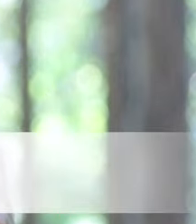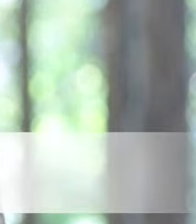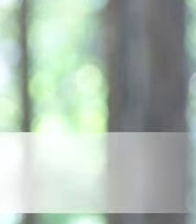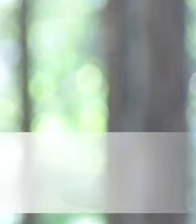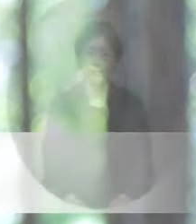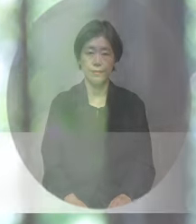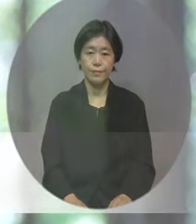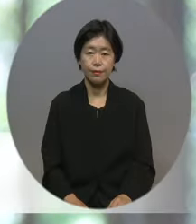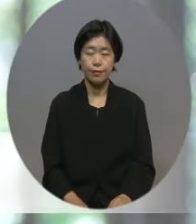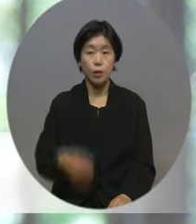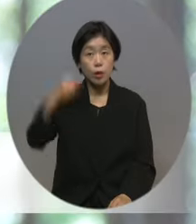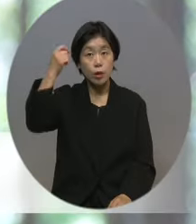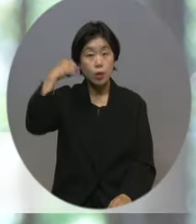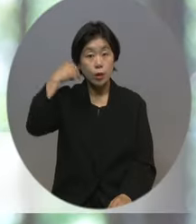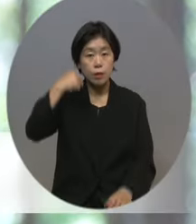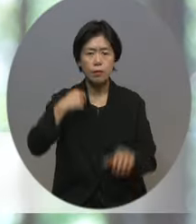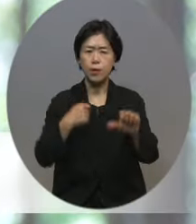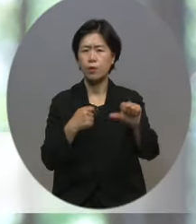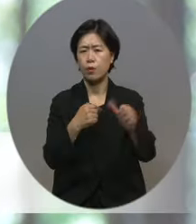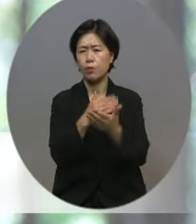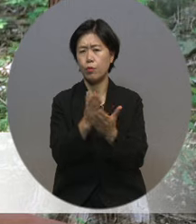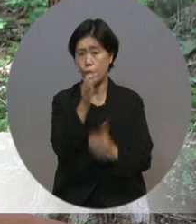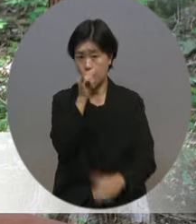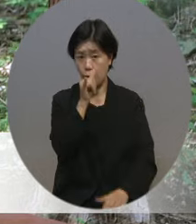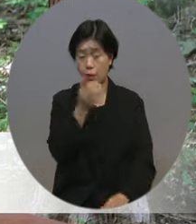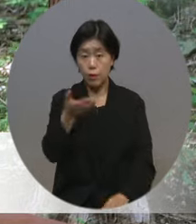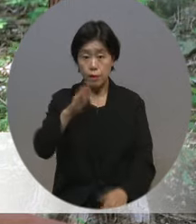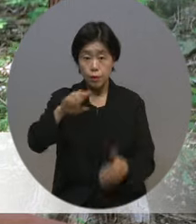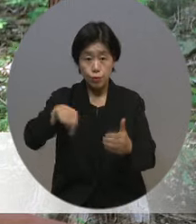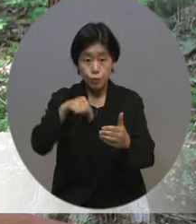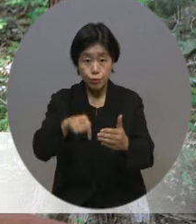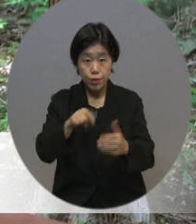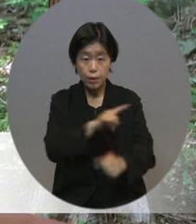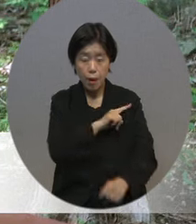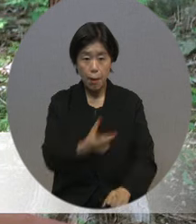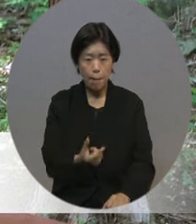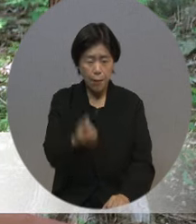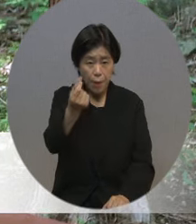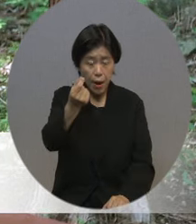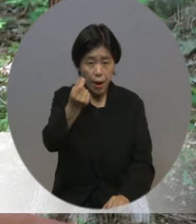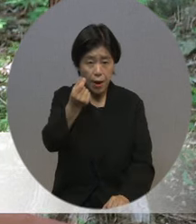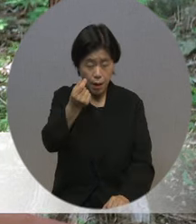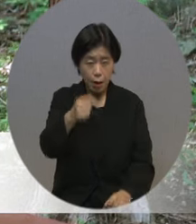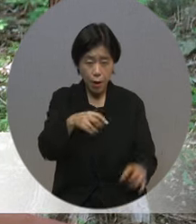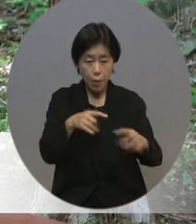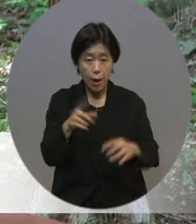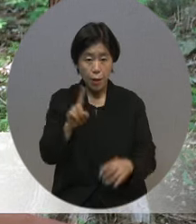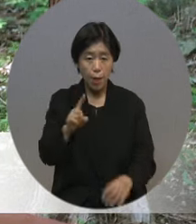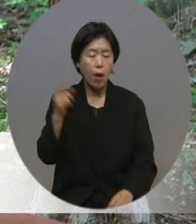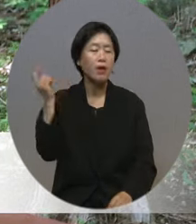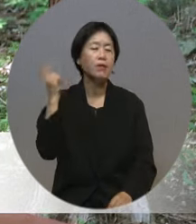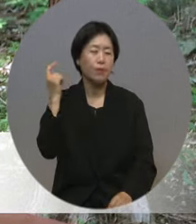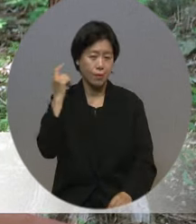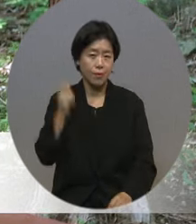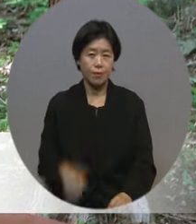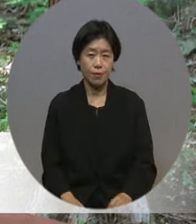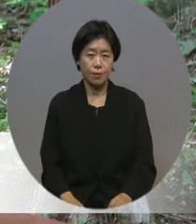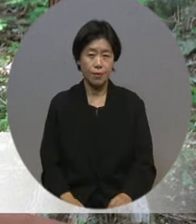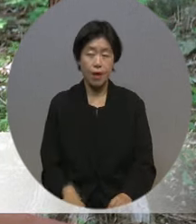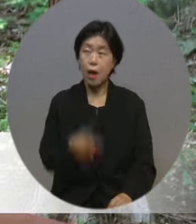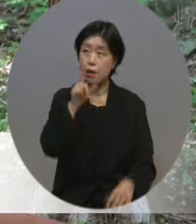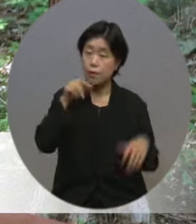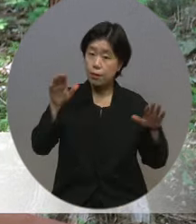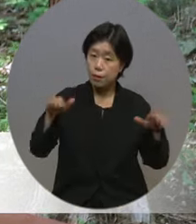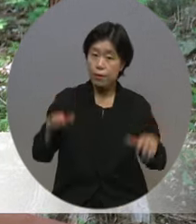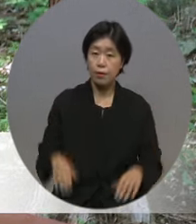오감 중에 치유에 빨리 반응한 것이 청각이라고 그래요. 그래서 새소리, 또